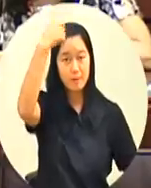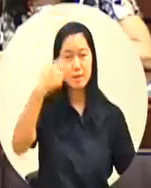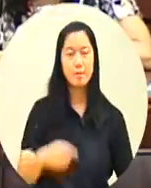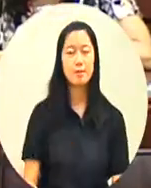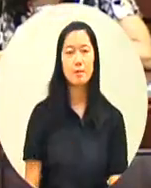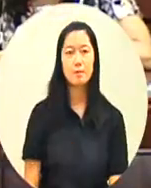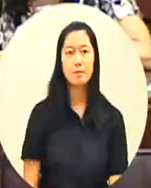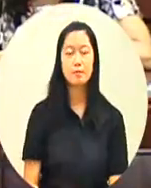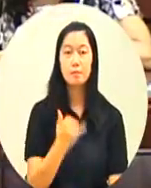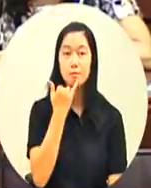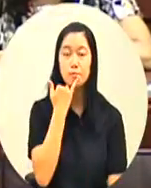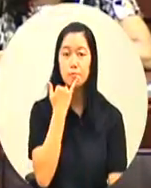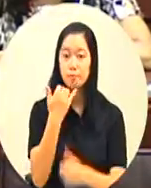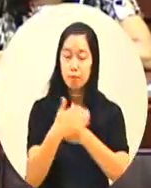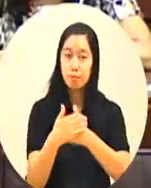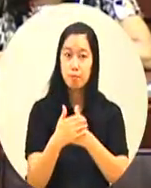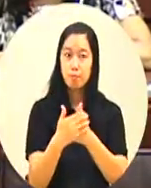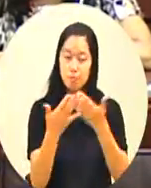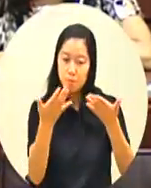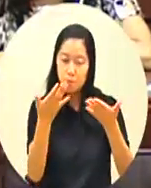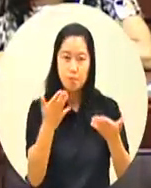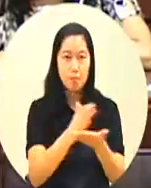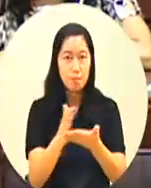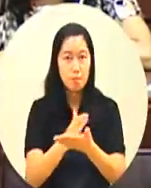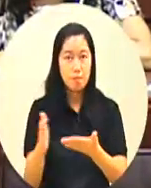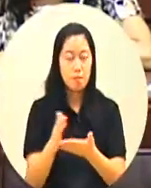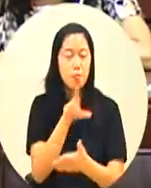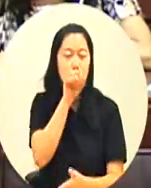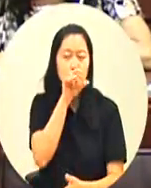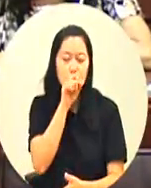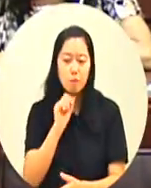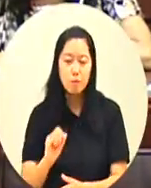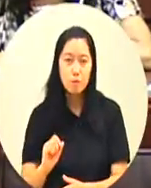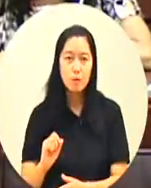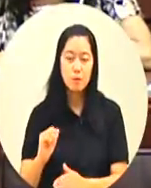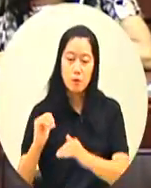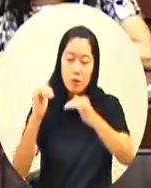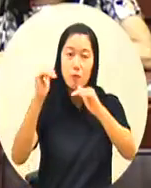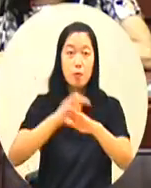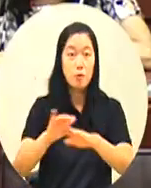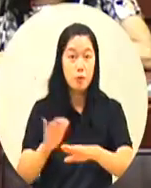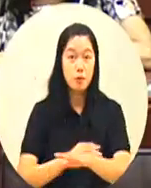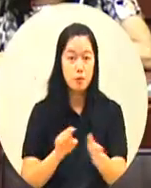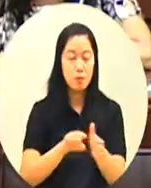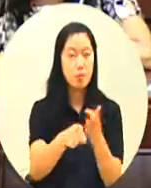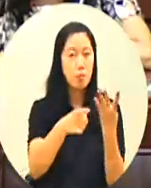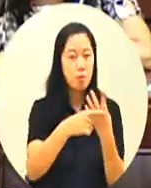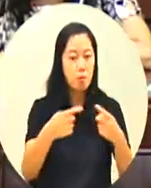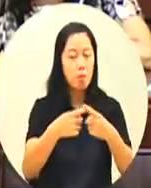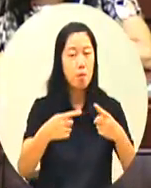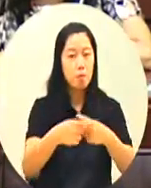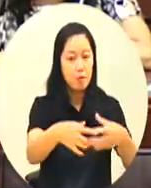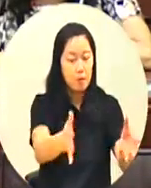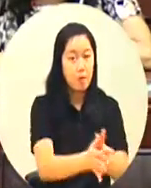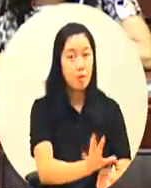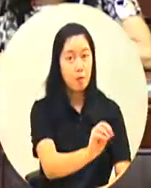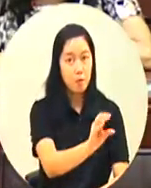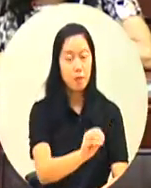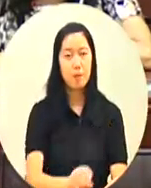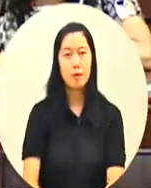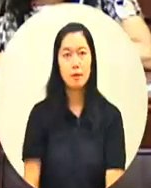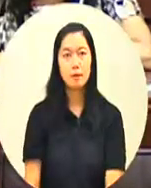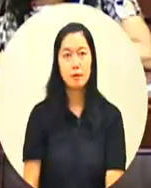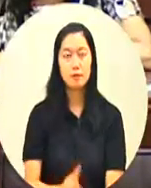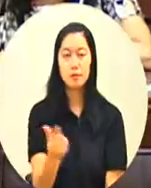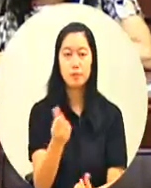会评断这一只小鸡会不会长大的这些专业的人。那在矽谷这种人很多，很可能就在你